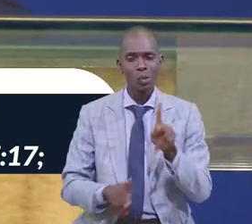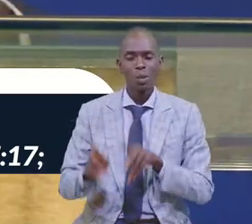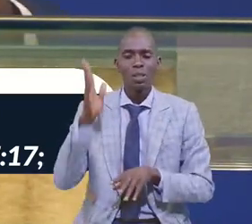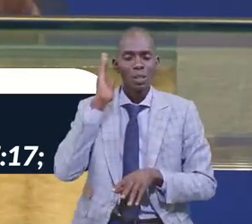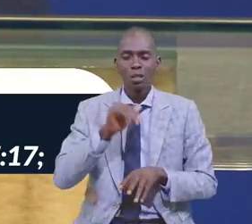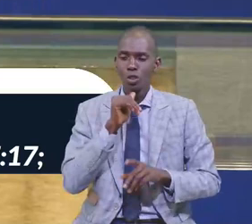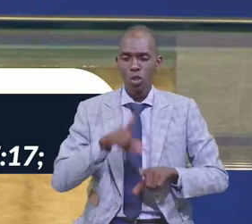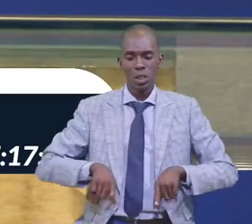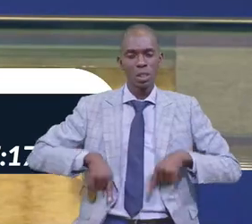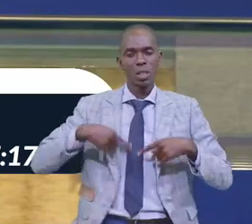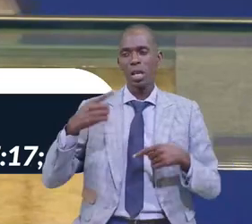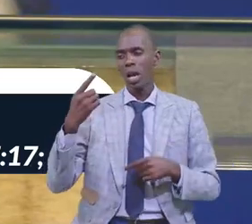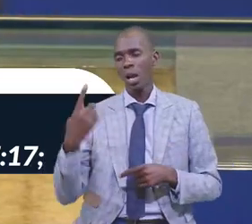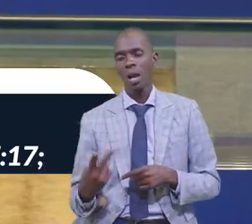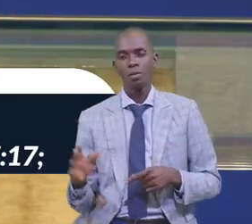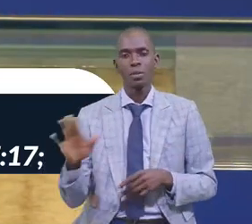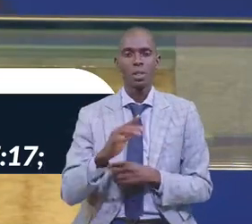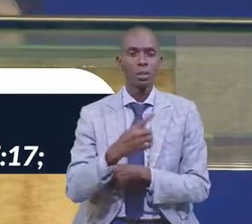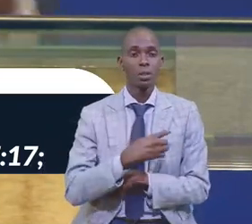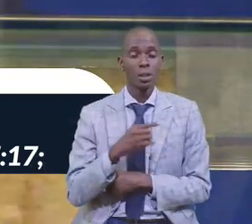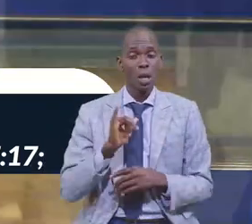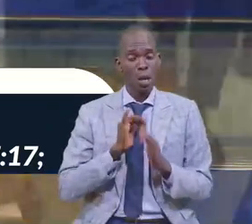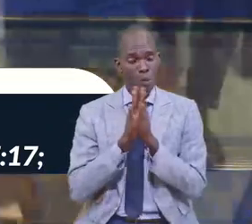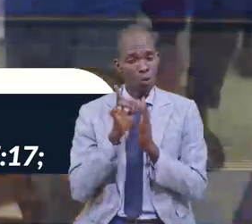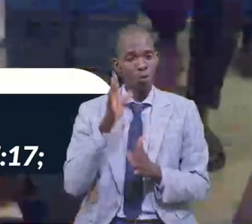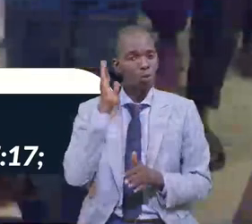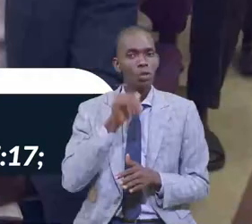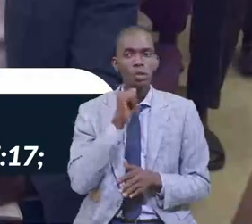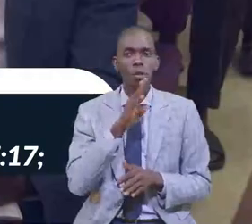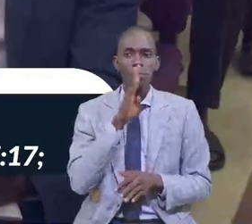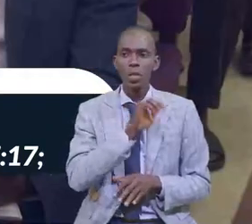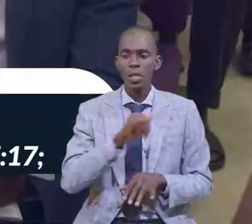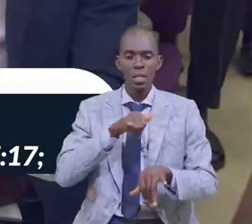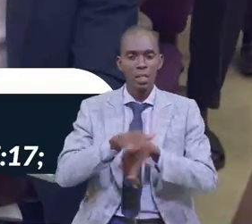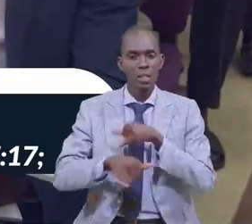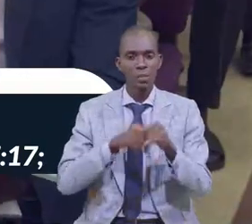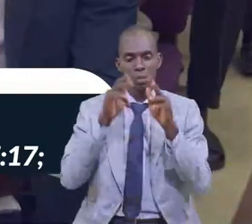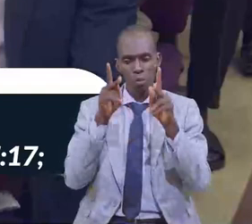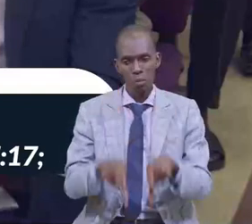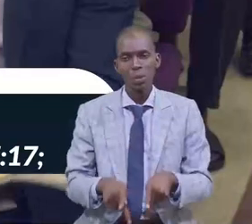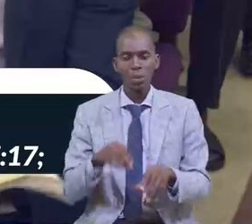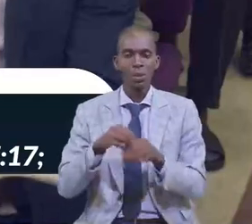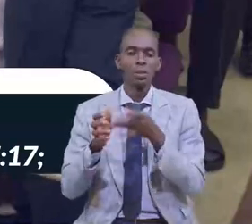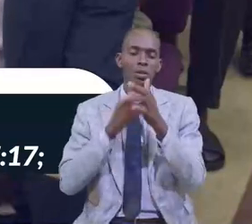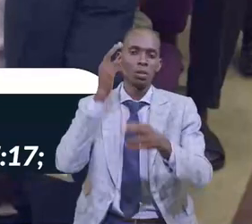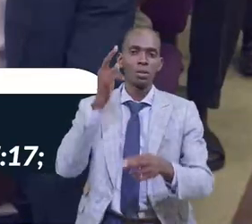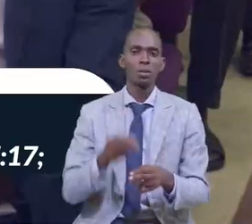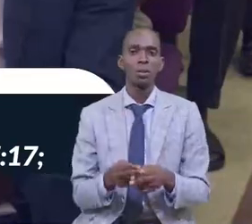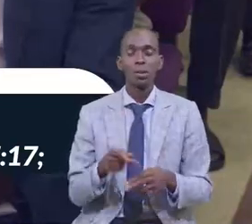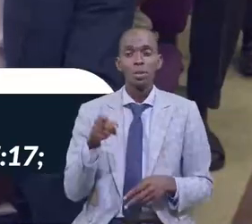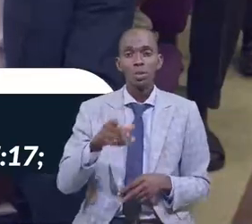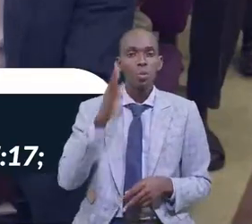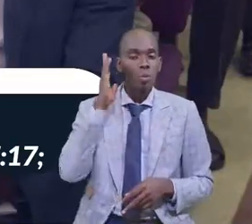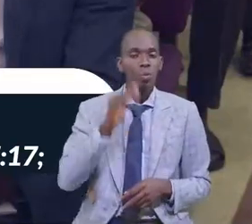Les hommes de sang et de fraude n'atteindront pas la moitié de leur jour. Vous ne serez pas un homme de sang ni un homme de